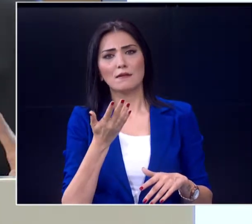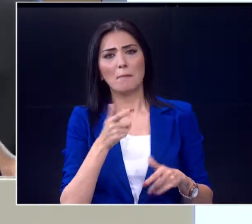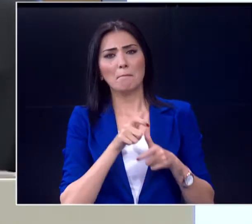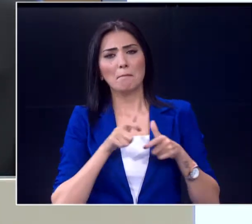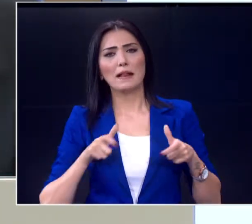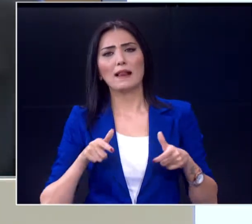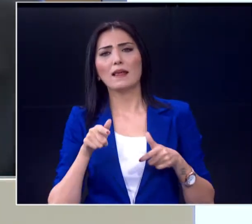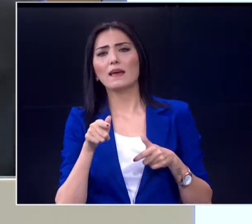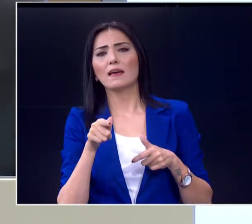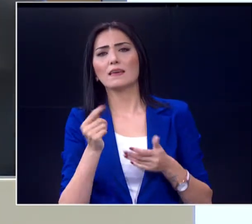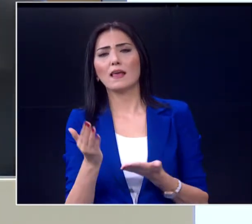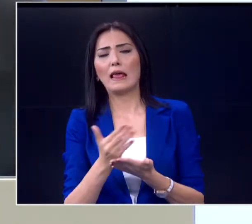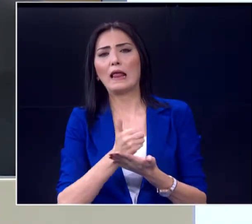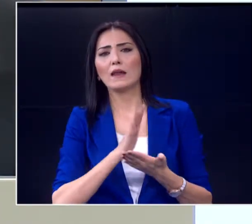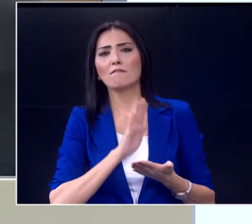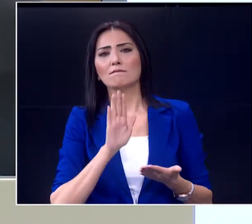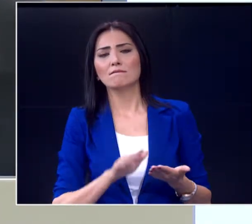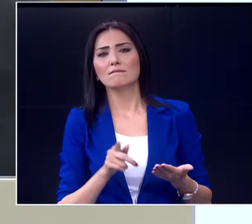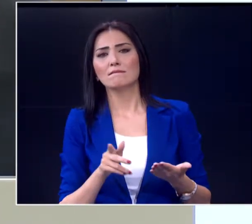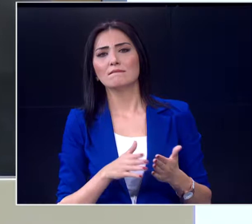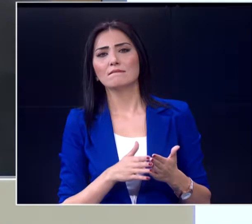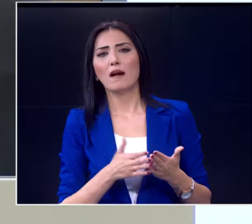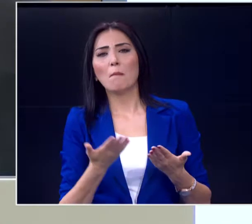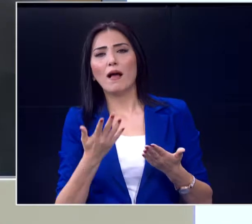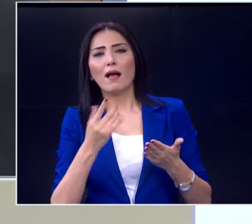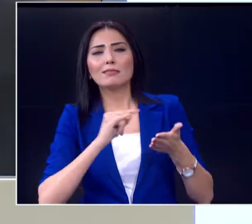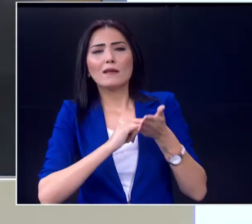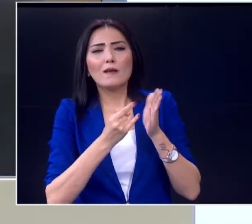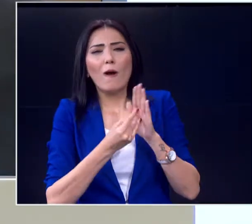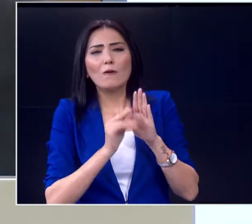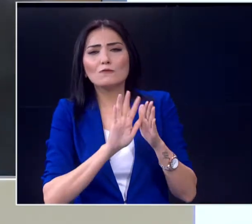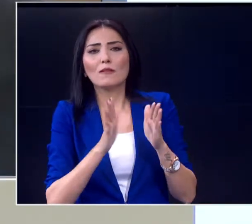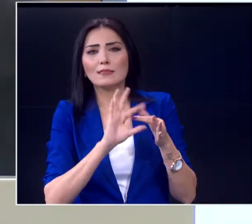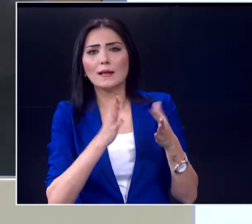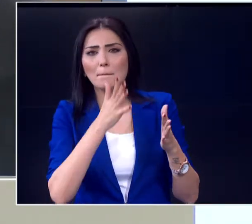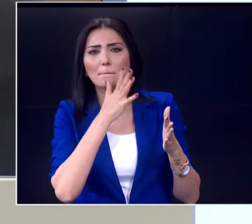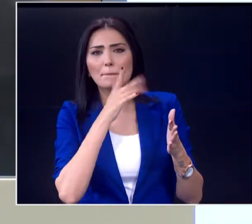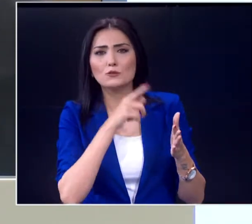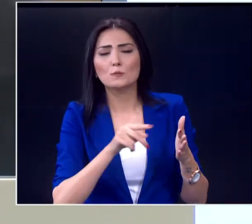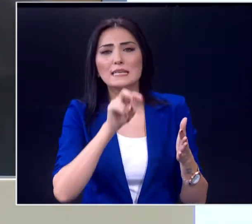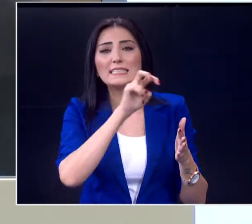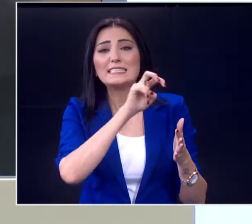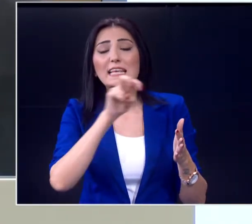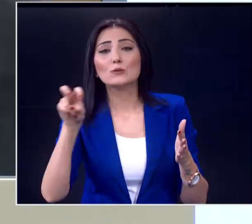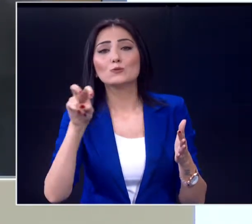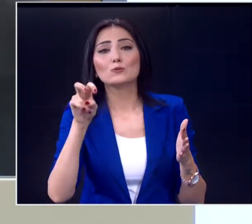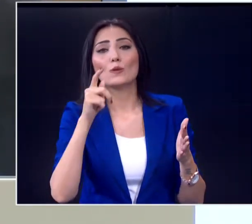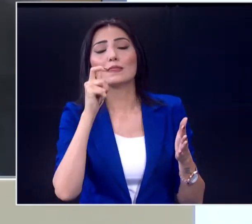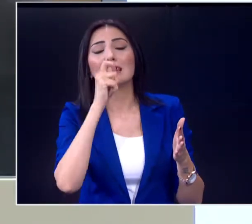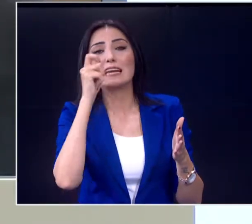var. Ama tasarrufu ne kadar biliyor musunuz? 800 trilyon dolar.